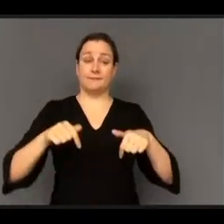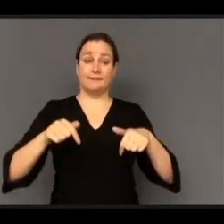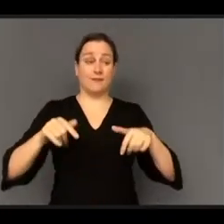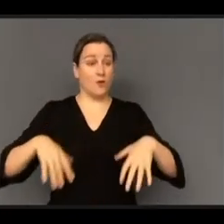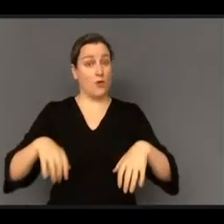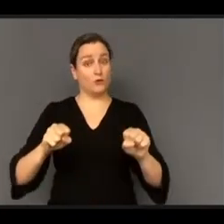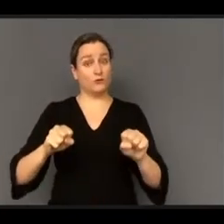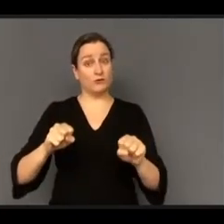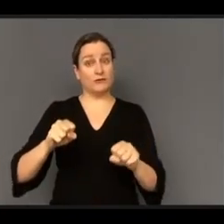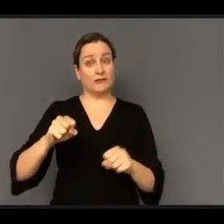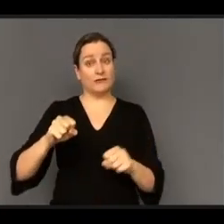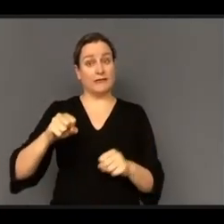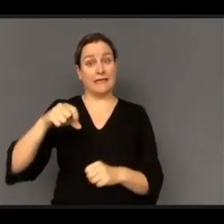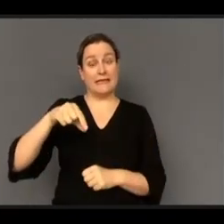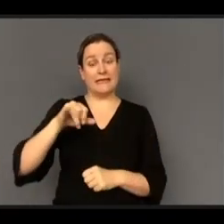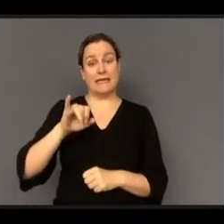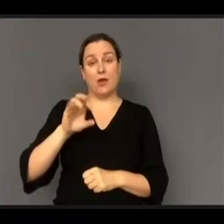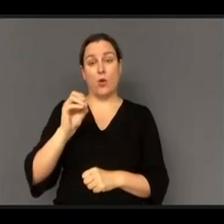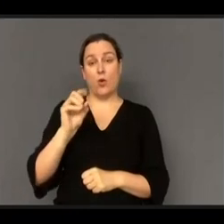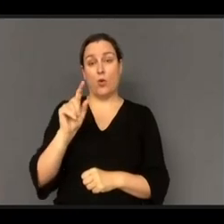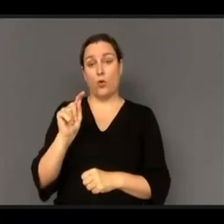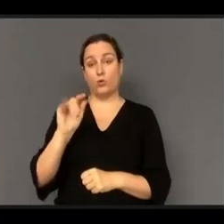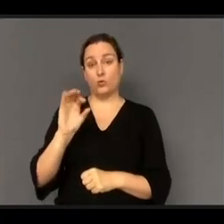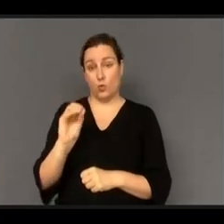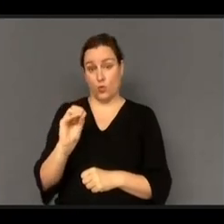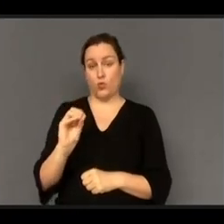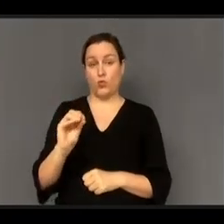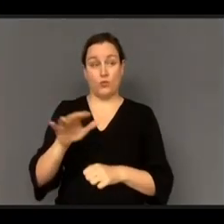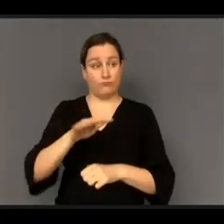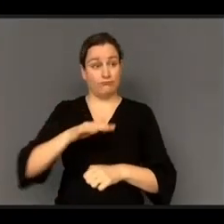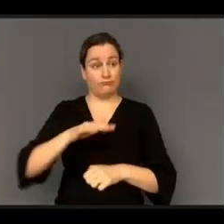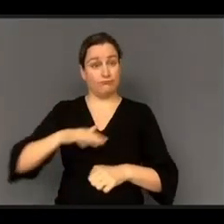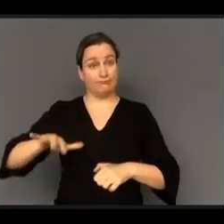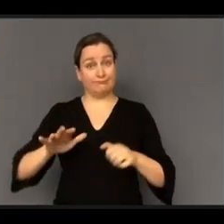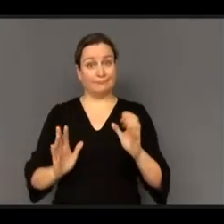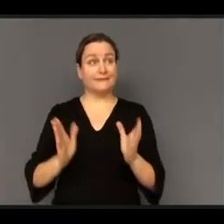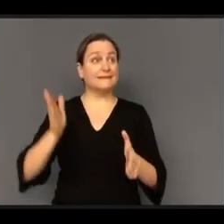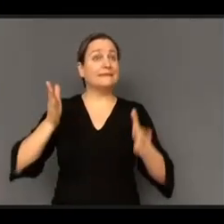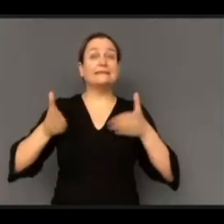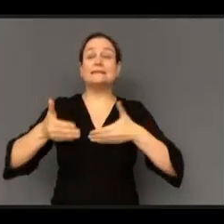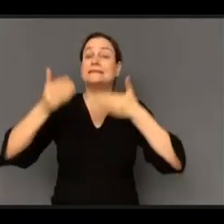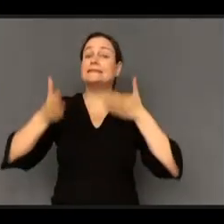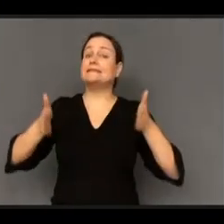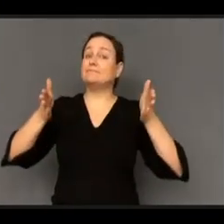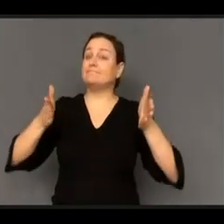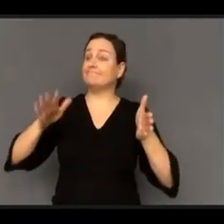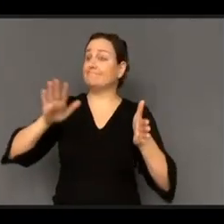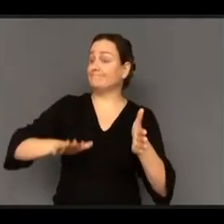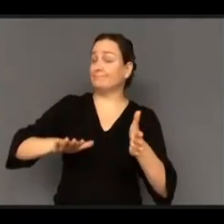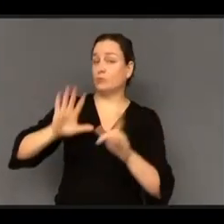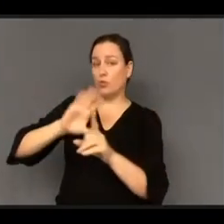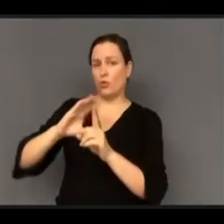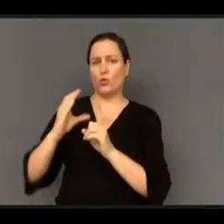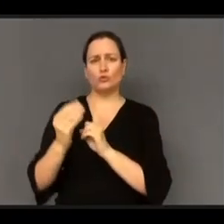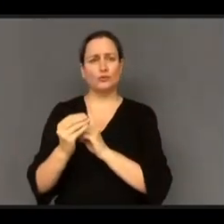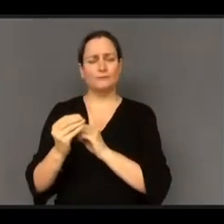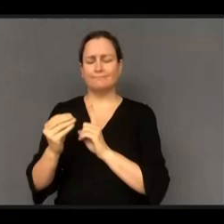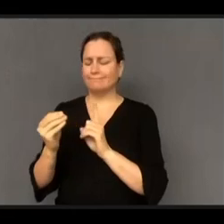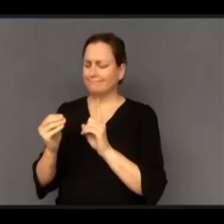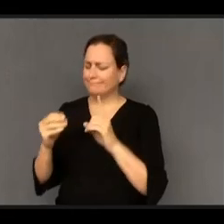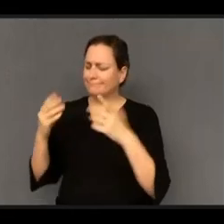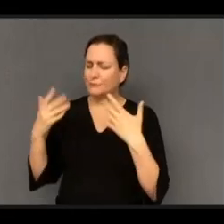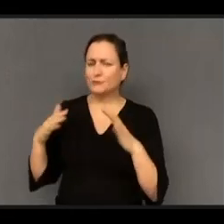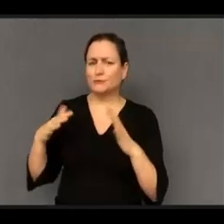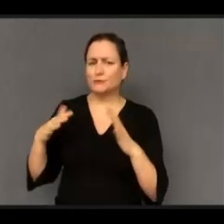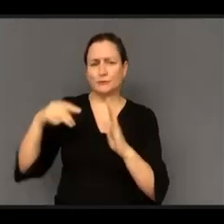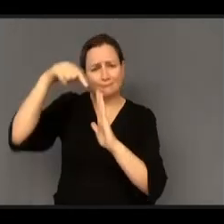統が息づく都市です。ご参加いただいている皆様には、インターネットの未